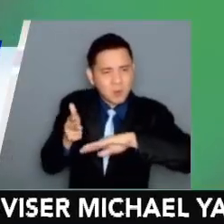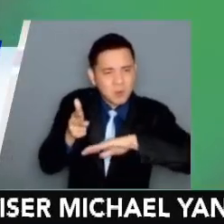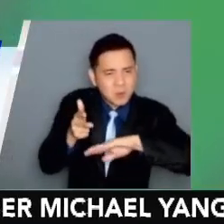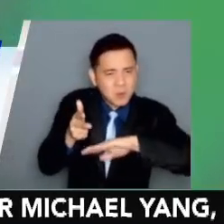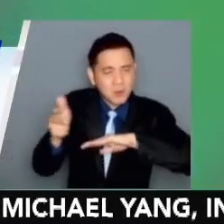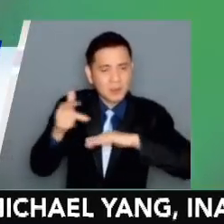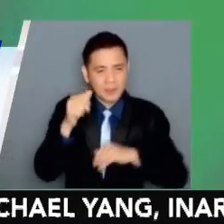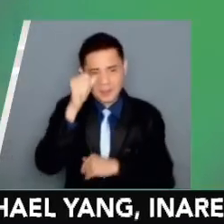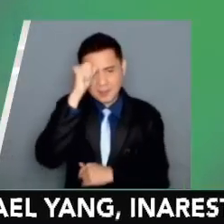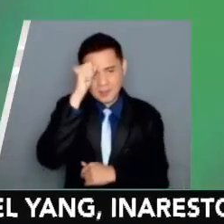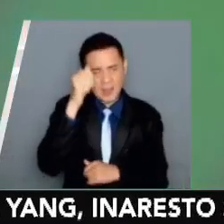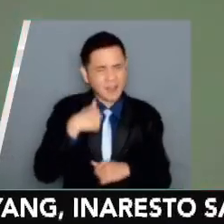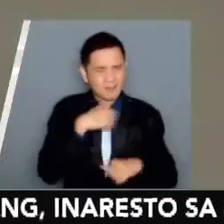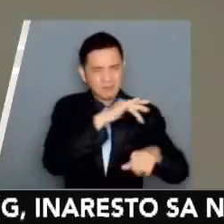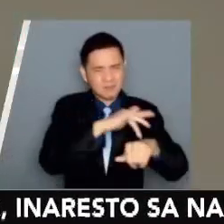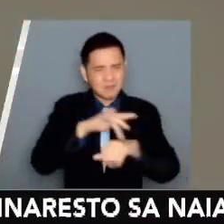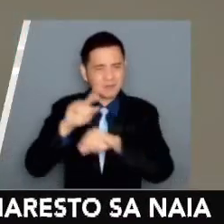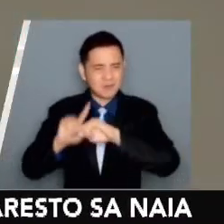ingat!